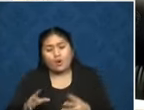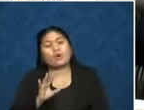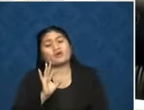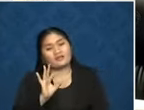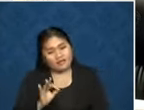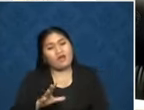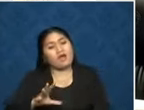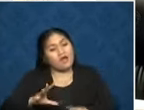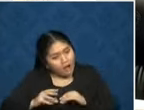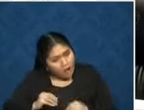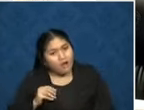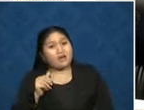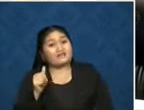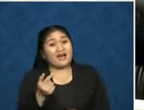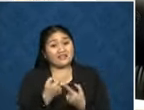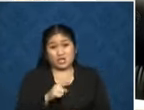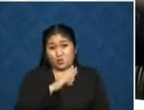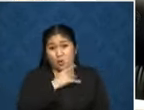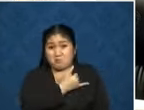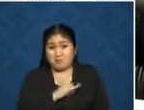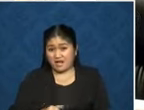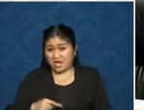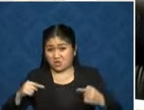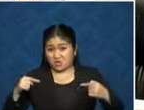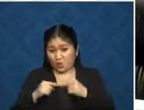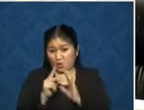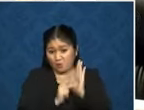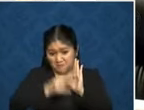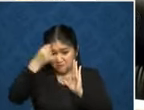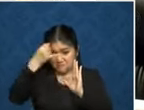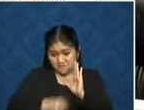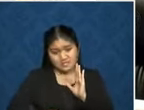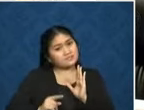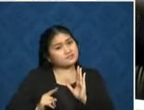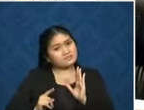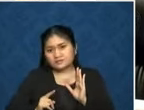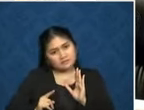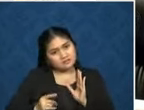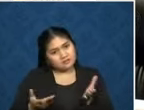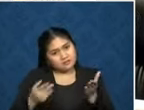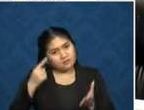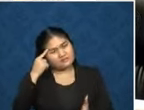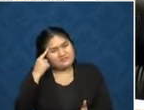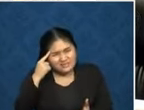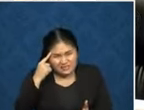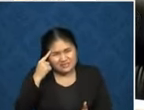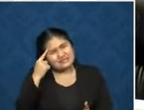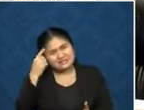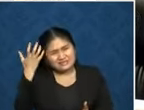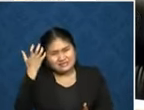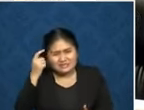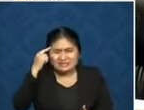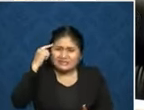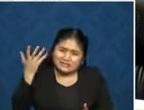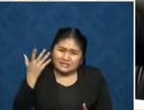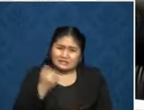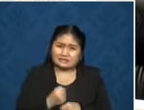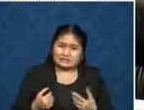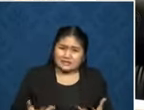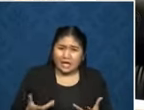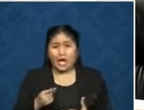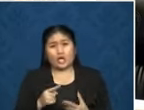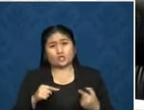จได้แต่ถ้าถูกนำไปใช้โดยละเมิดต่อกฎหมายแล้วครับแบบนี้ก็ต้องมานั่งคิดนั่งใคร่ควรเพราะนั้นกฎหมายและระเบียบระดับ